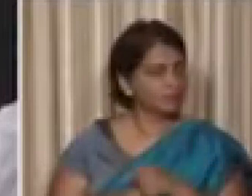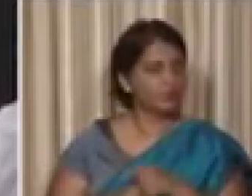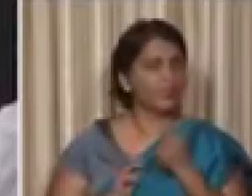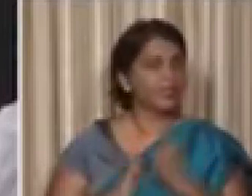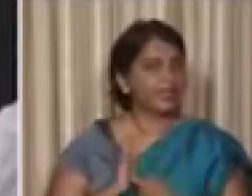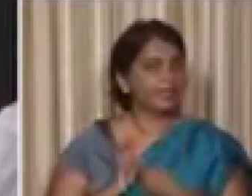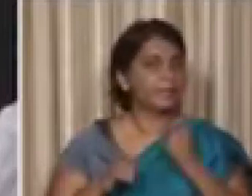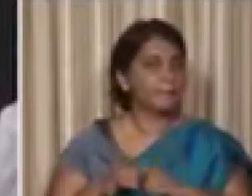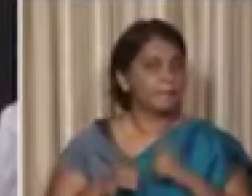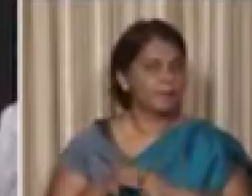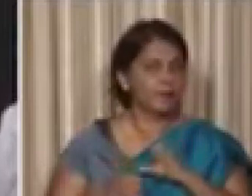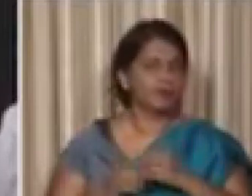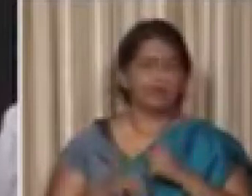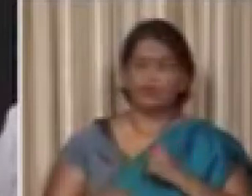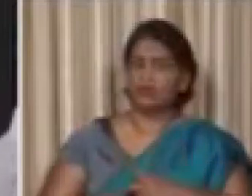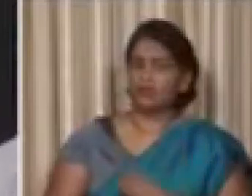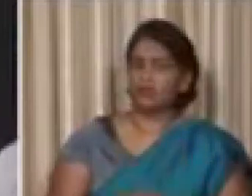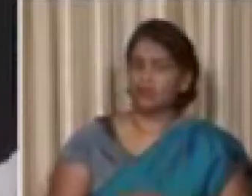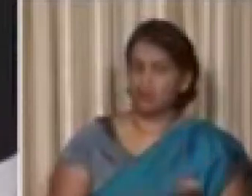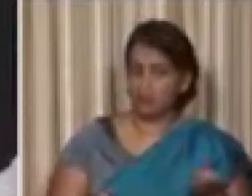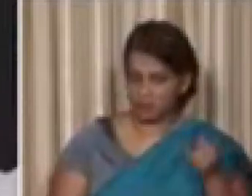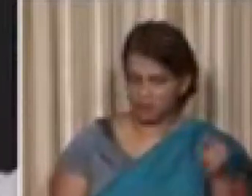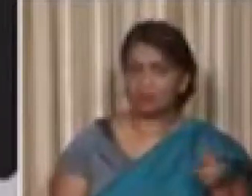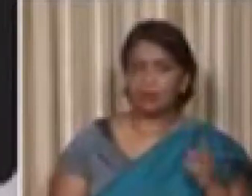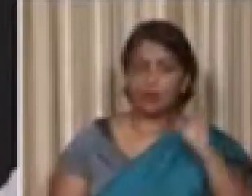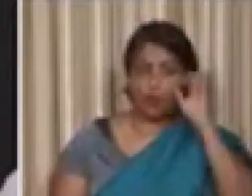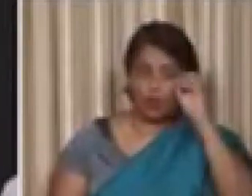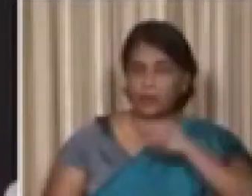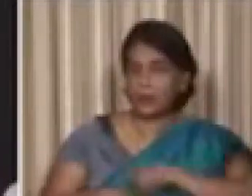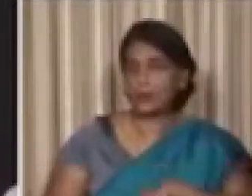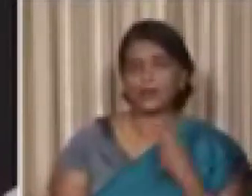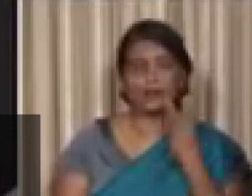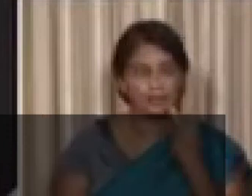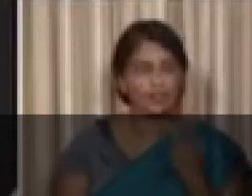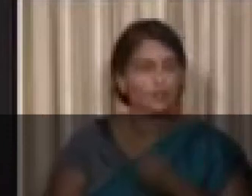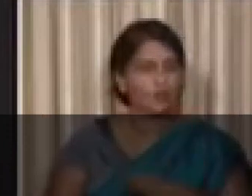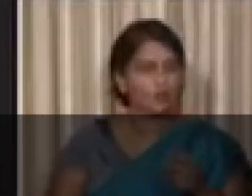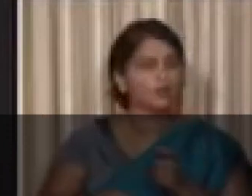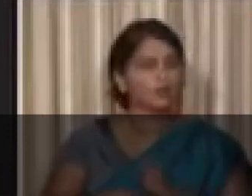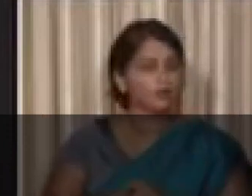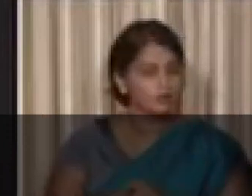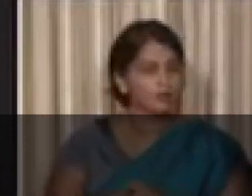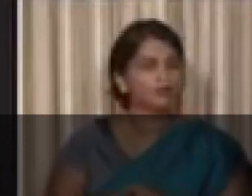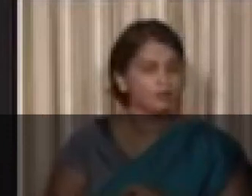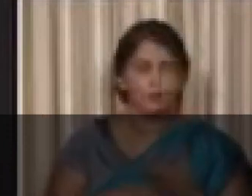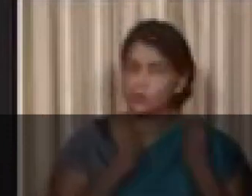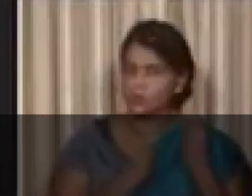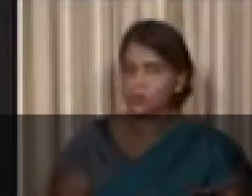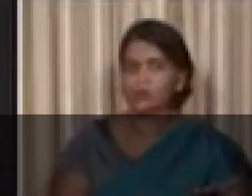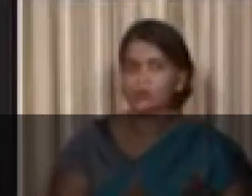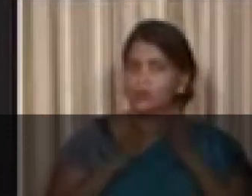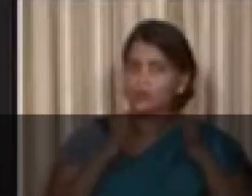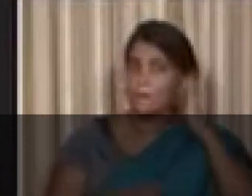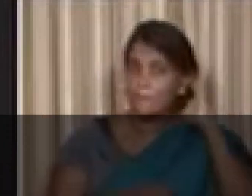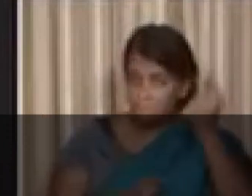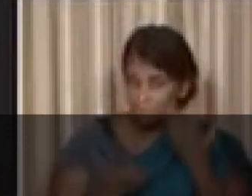ප්‍රශ්න මතු කරමින් කාලේ විශාල ප්‍රමාණයක් විනාශ වෙනවා. උදේ පැය දෙකක් විතර මේ විනාශ වෙන කාලේ කොච්චරද බලන්නේ මේකෙන් මොන හරි